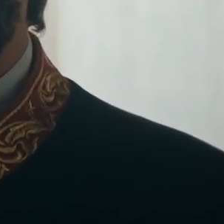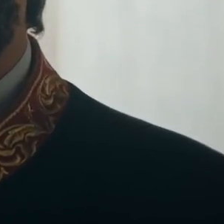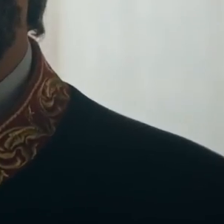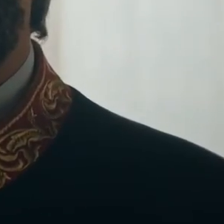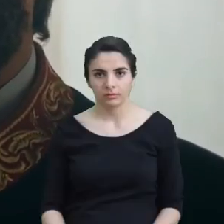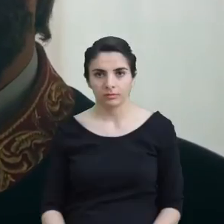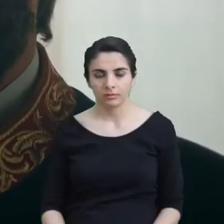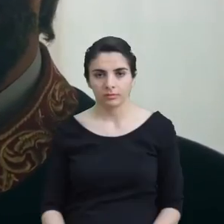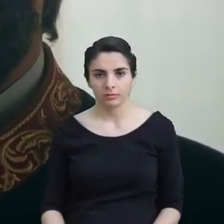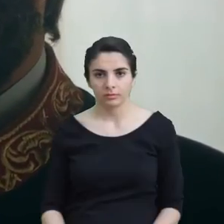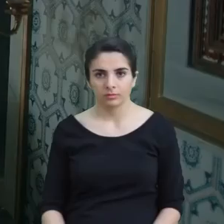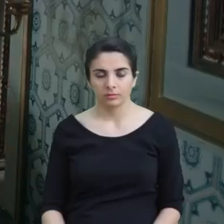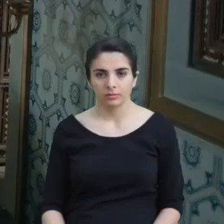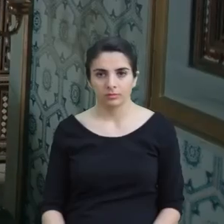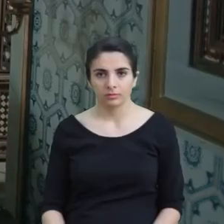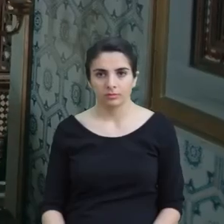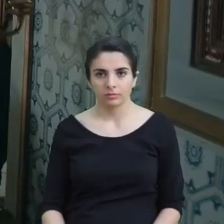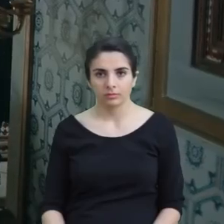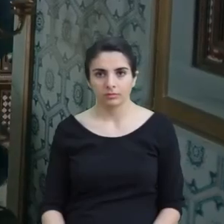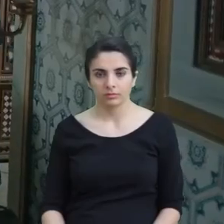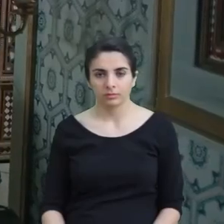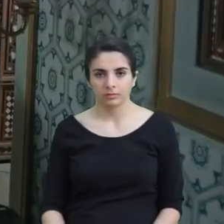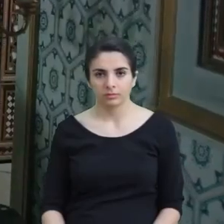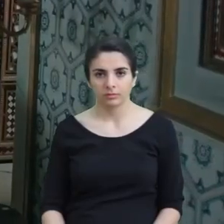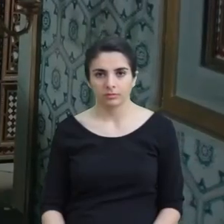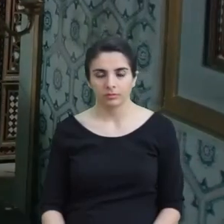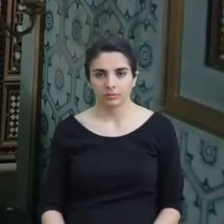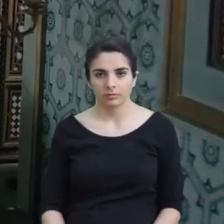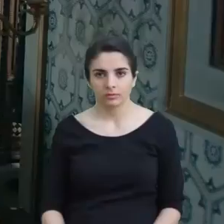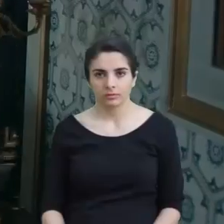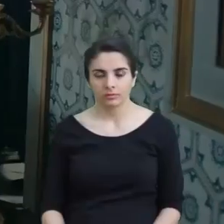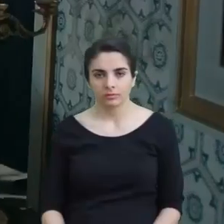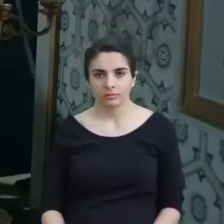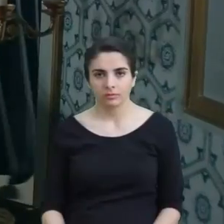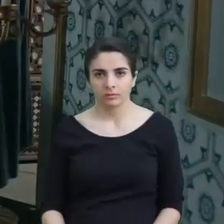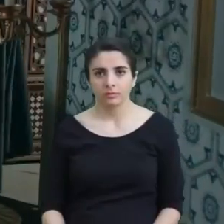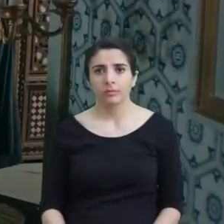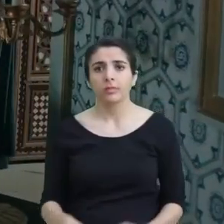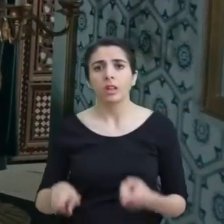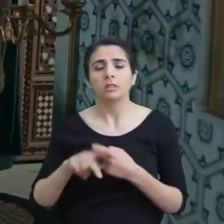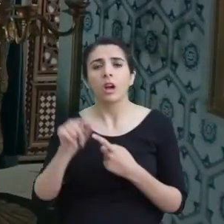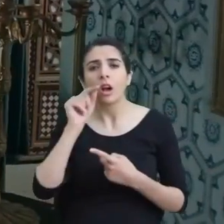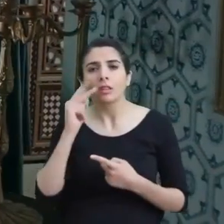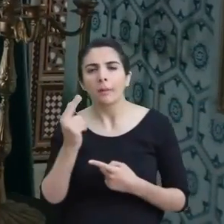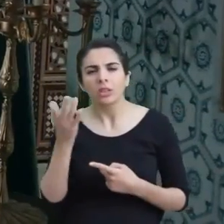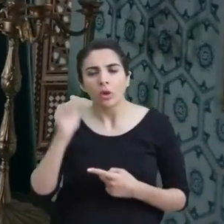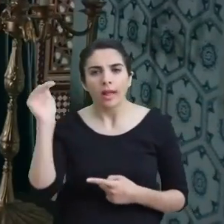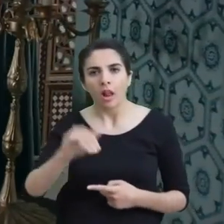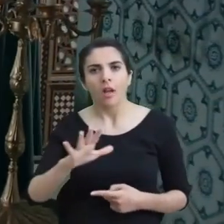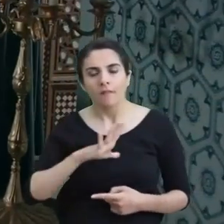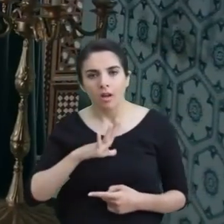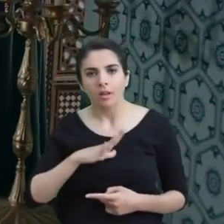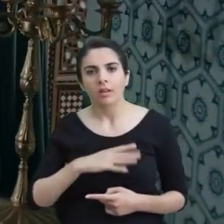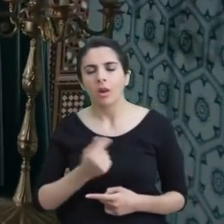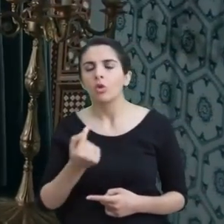yeşil, kalın bir kurdelesi var. Saraydaki kapı açıldı. Nazır Hazretleri birazdan teşrif